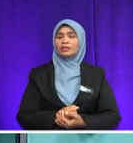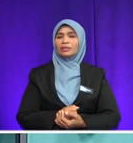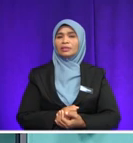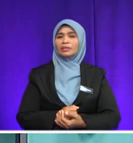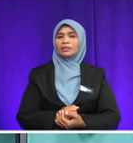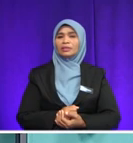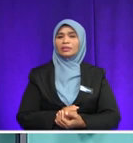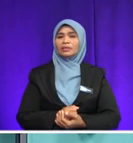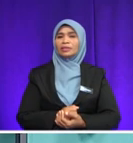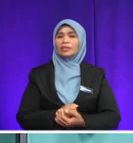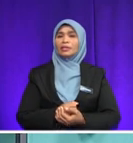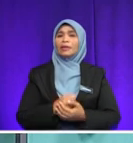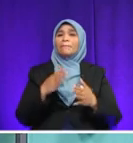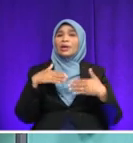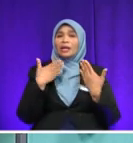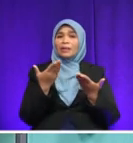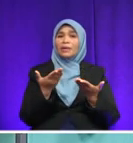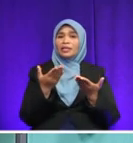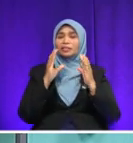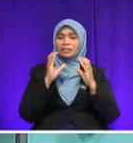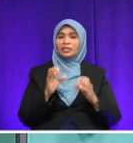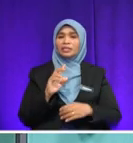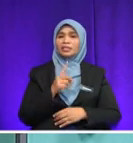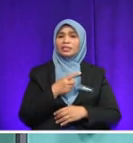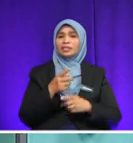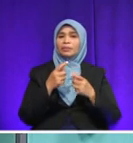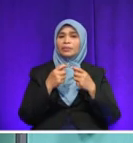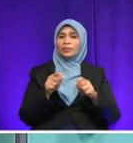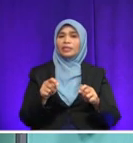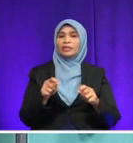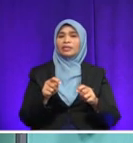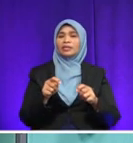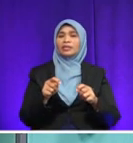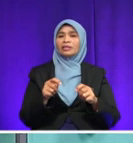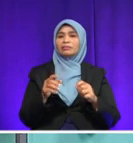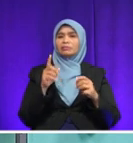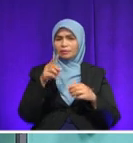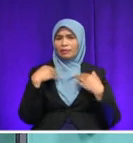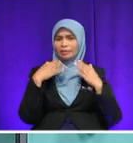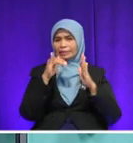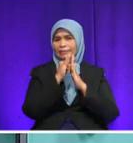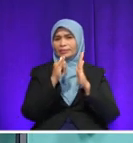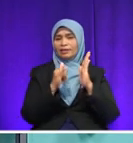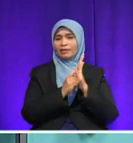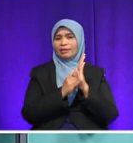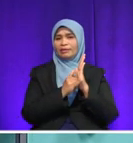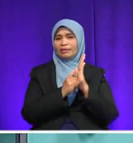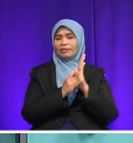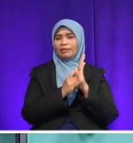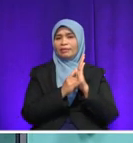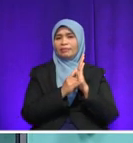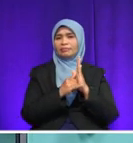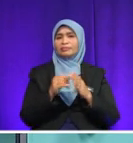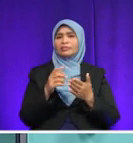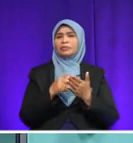mari kita nengok Bagaimana cara kita ndak menunaikan ataupun syarat-syarat mesti ada syarat dia tak kalah tiba-tiba